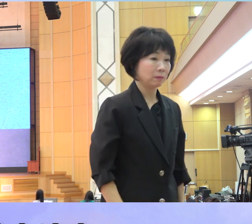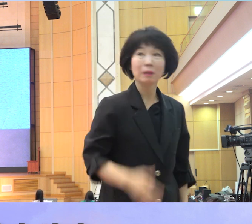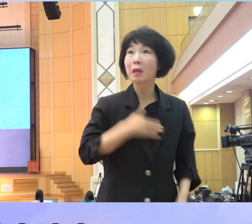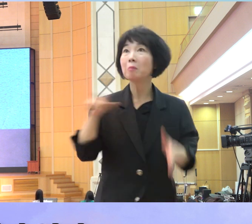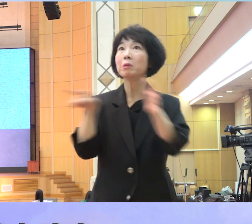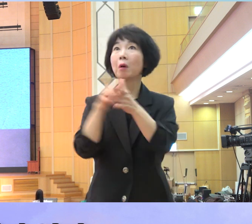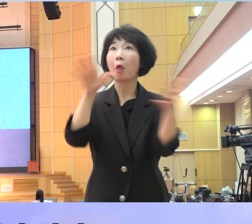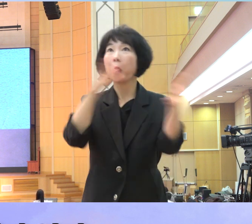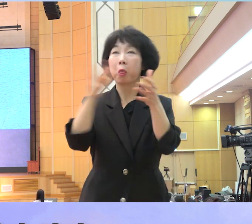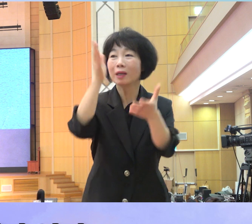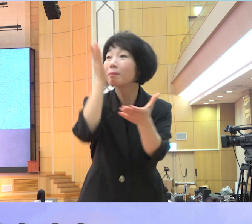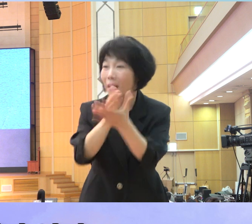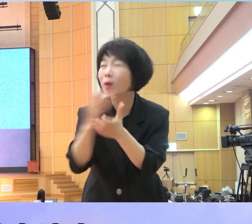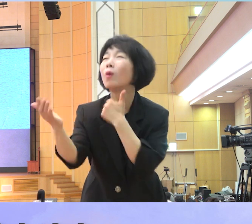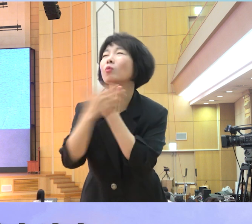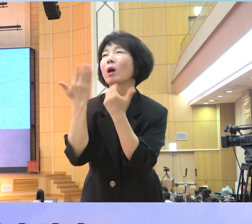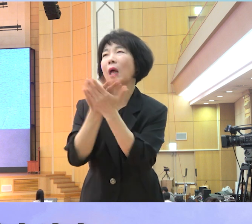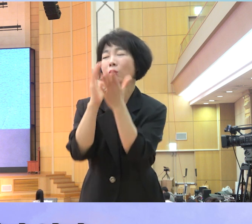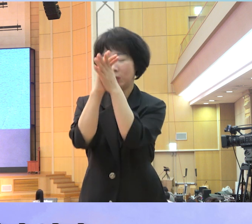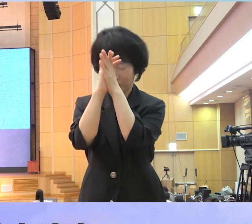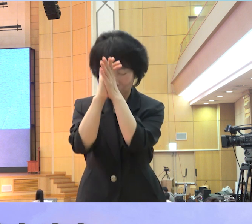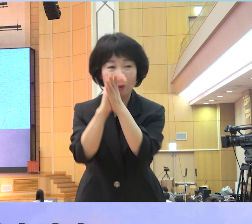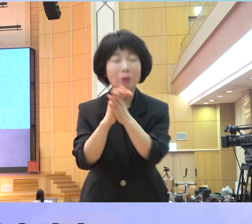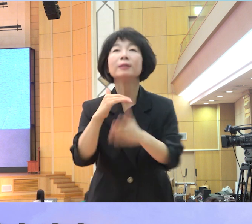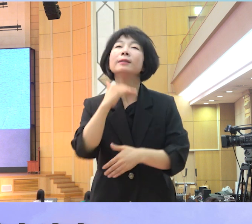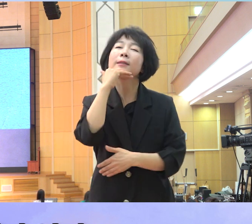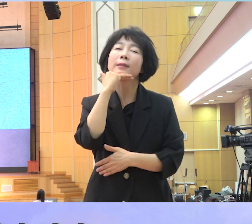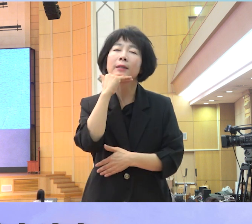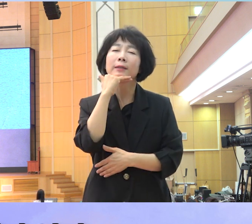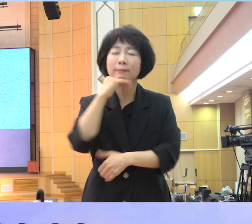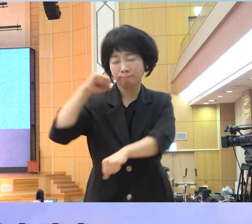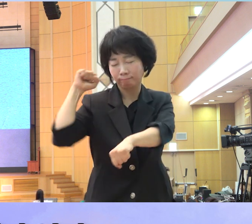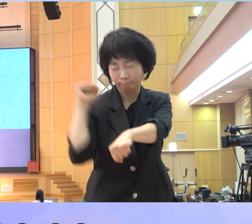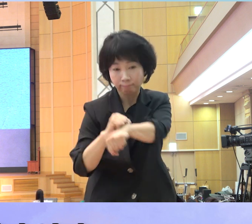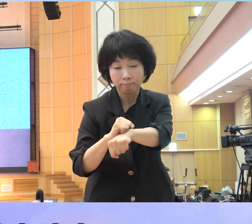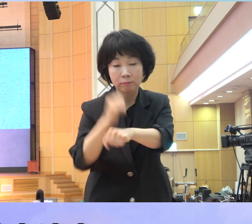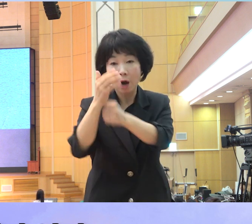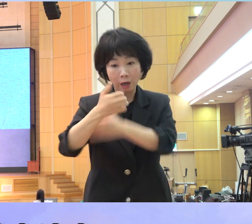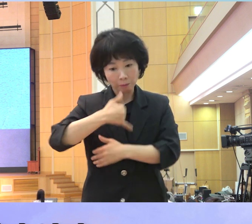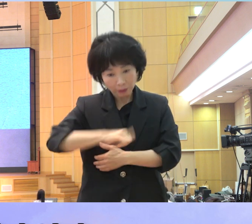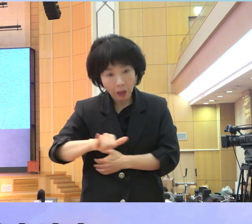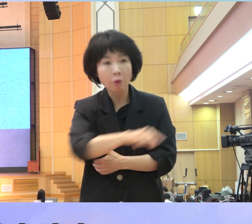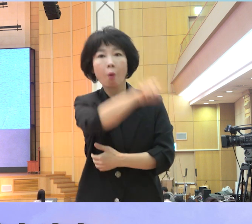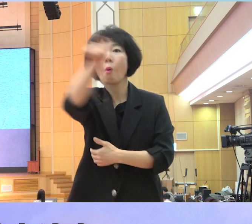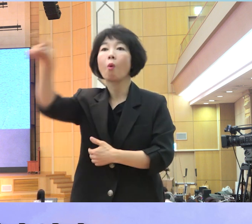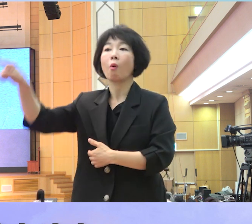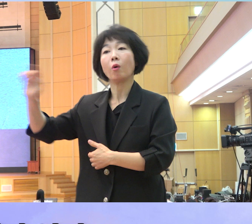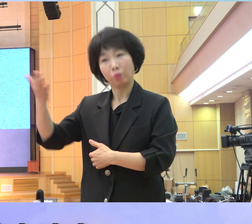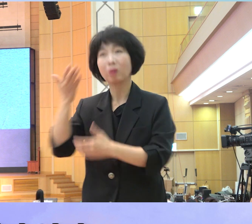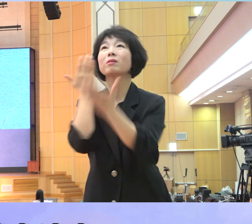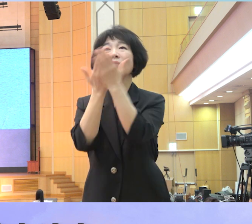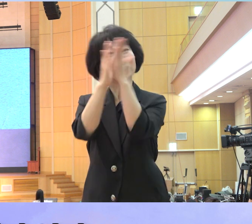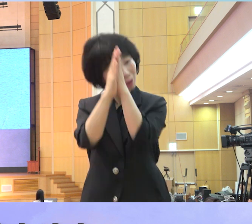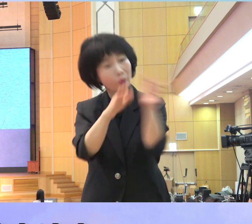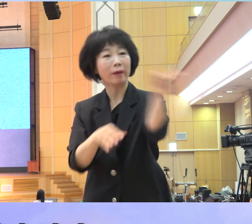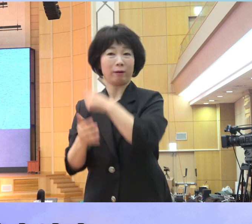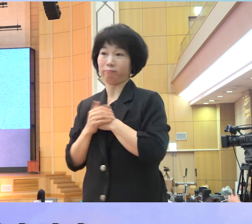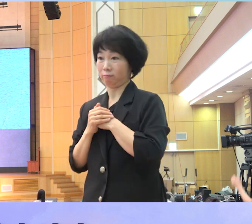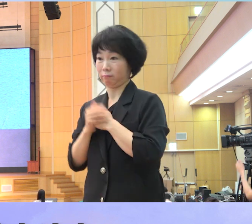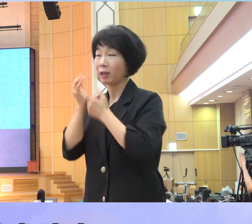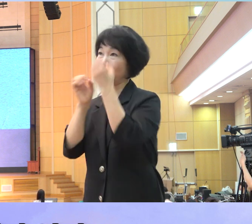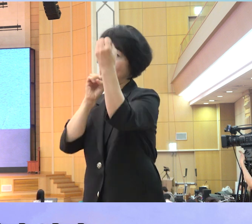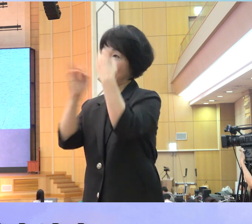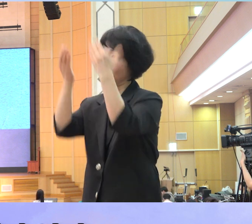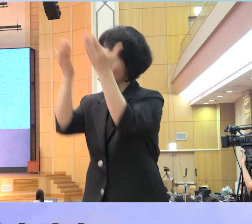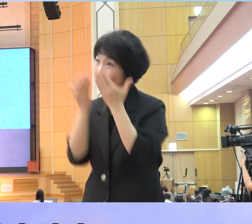흔들리지 않게 도와주시고 기다릴 줄 아는 하나님의 자녀가 되게 하셔서 하나님의